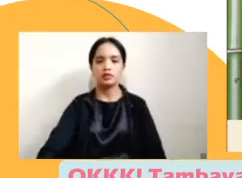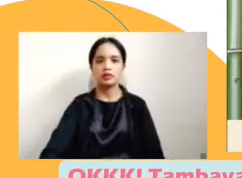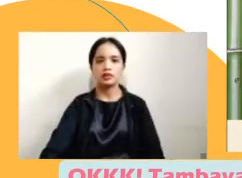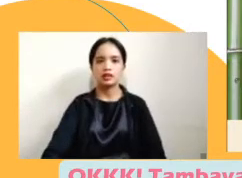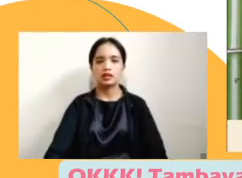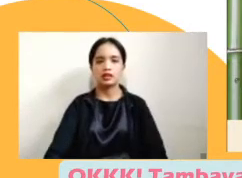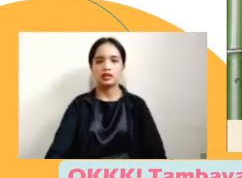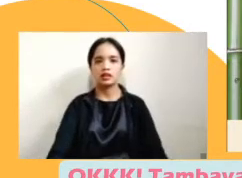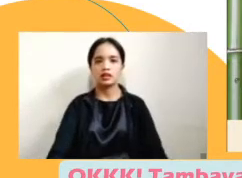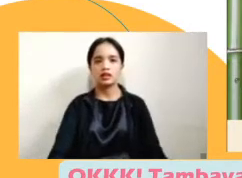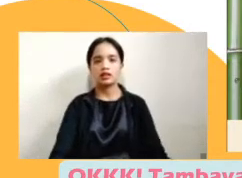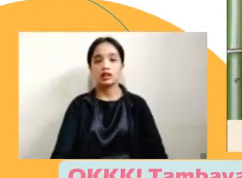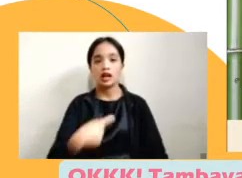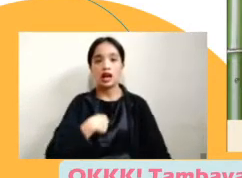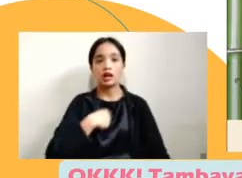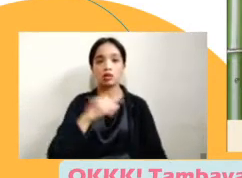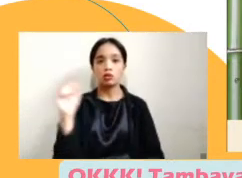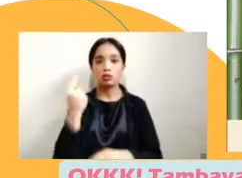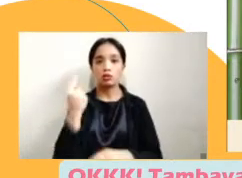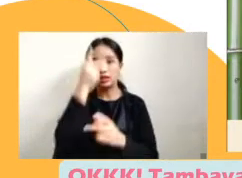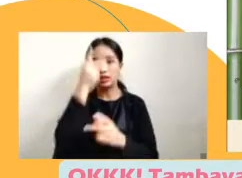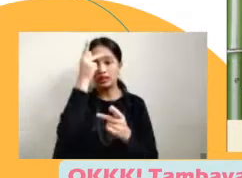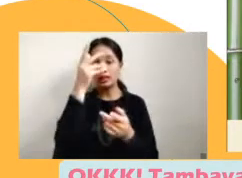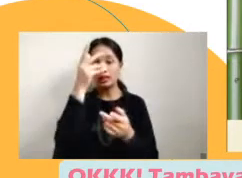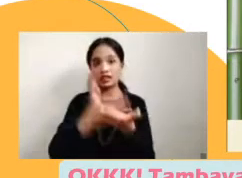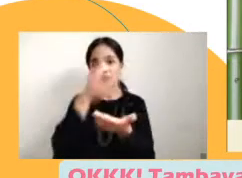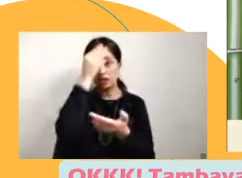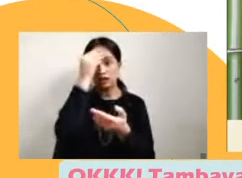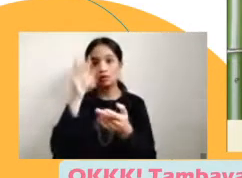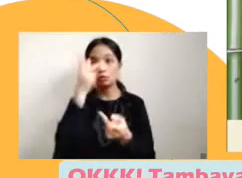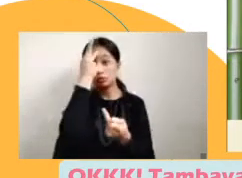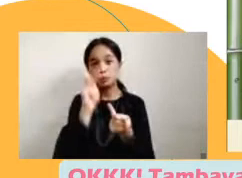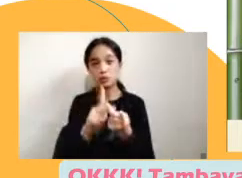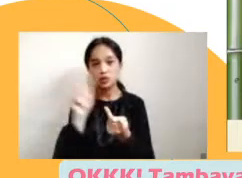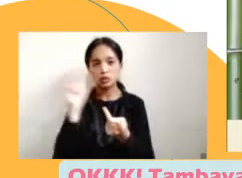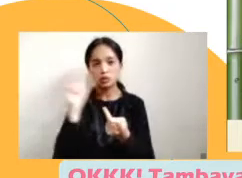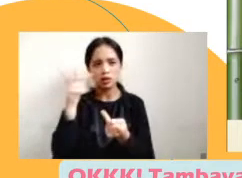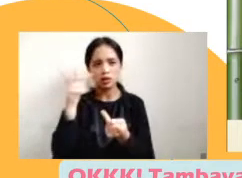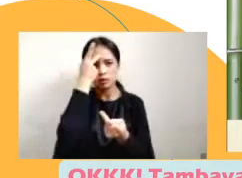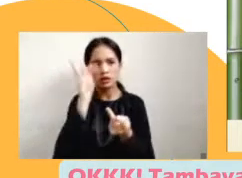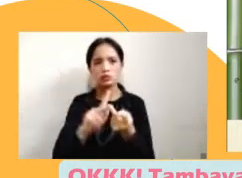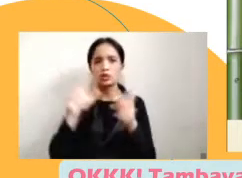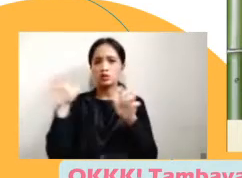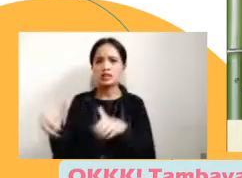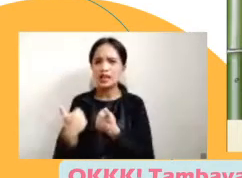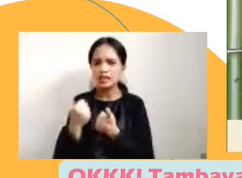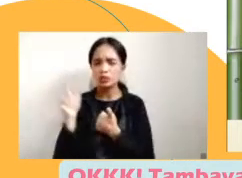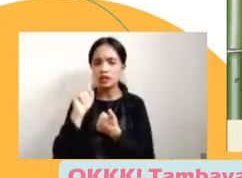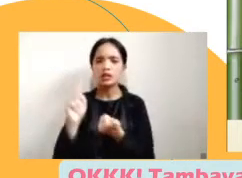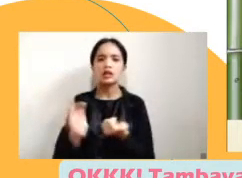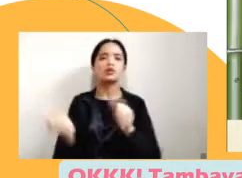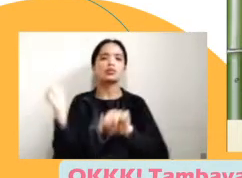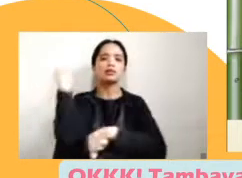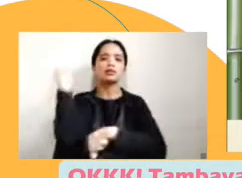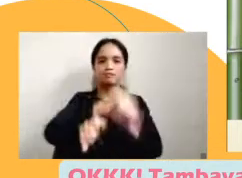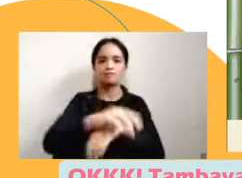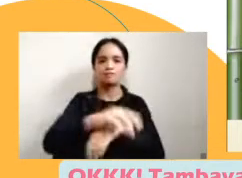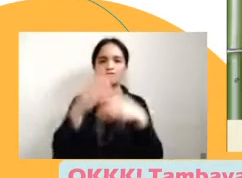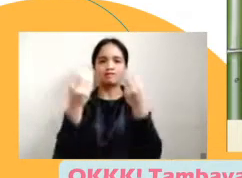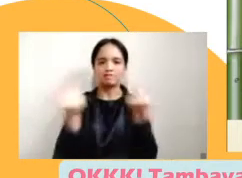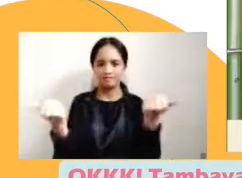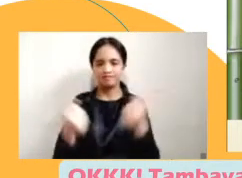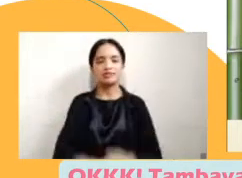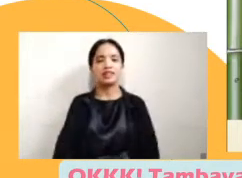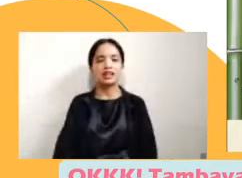the only purpose of challenges in life is to overcome from it, no? Very good. Tamang-tama si Mark, para